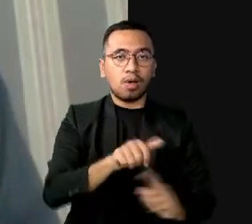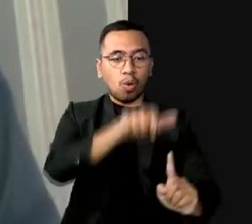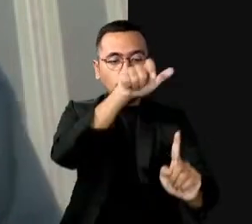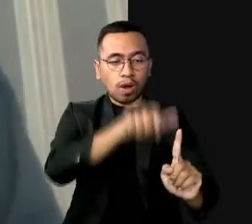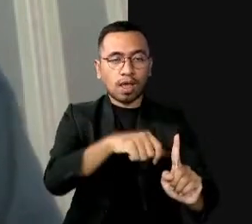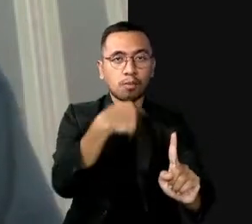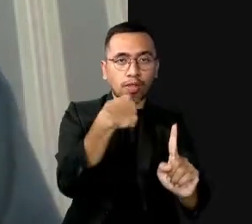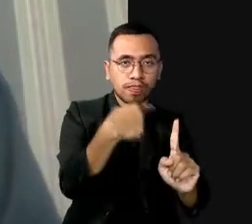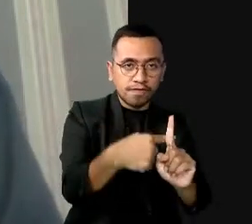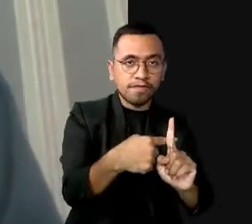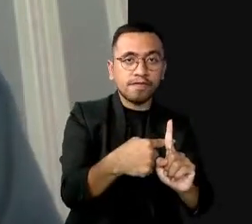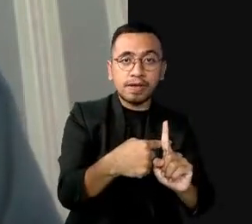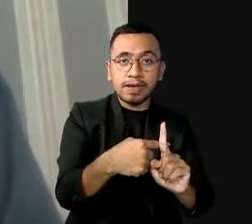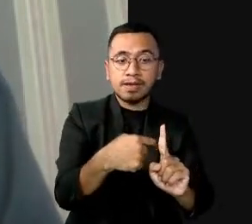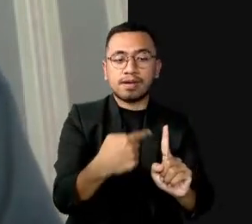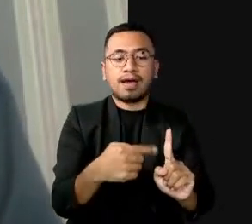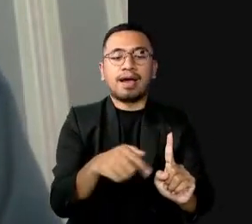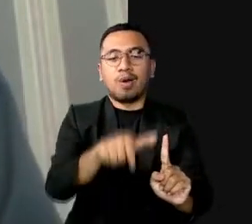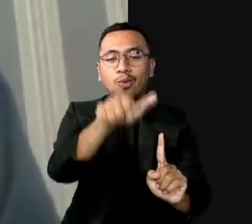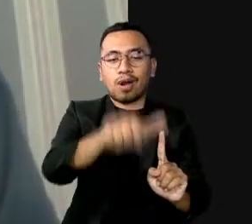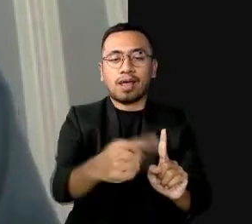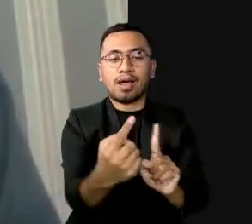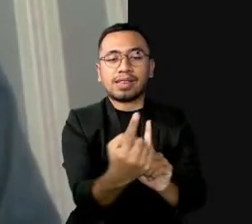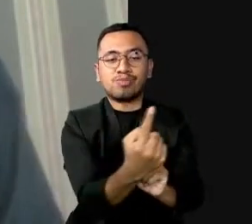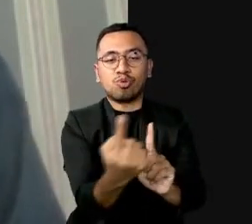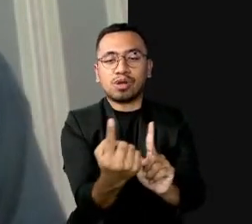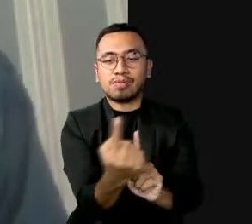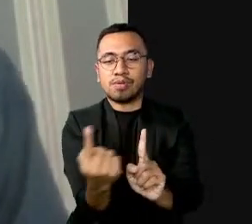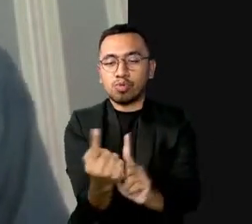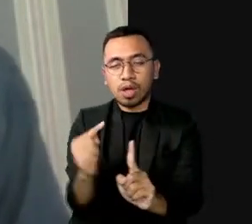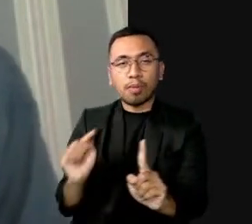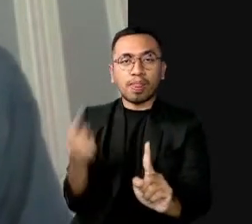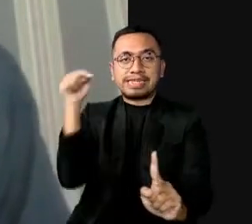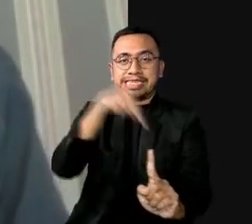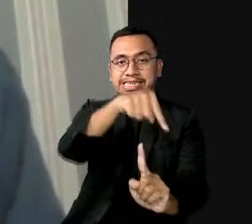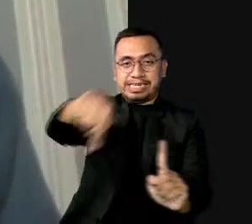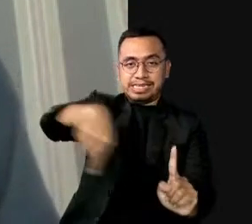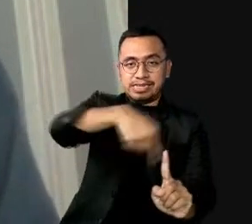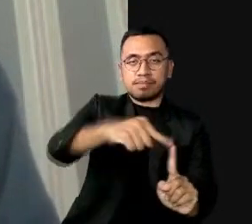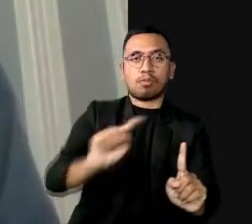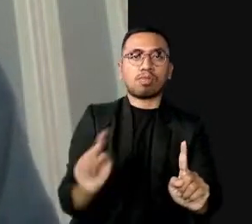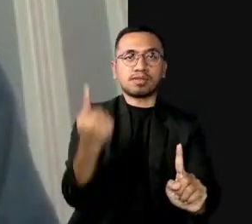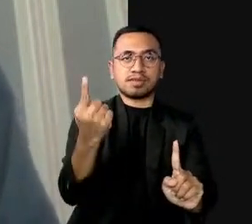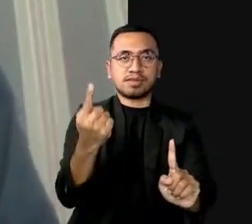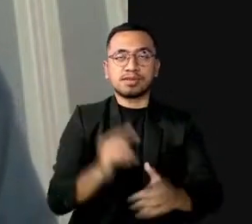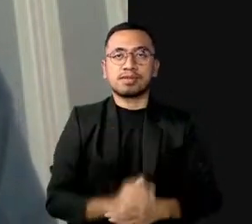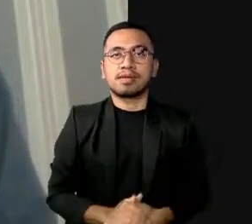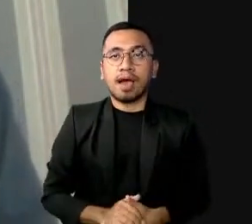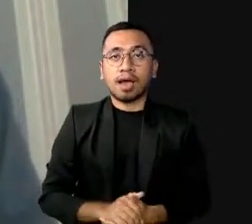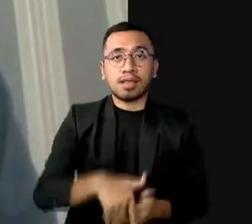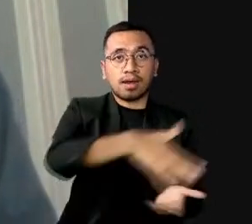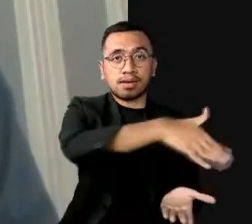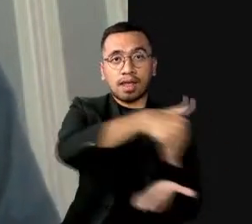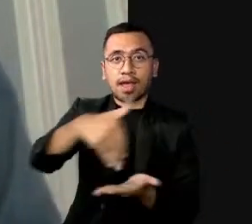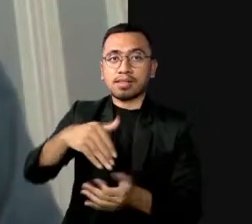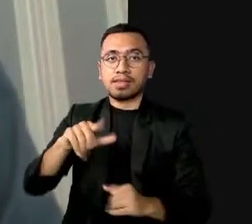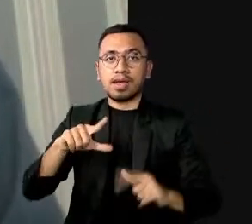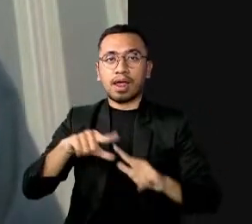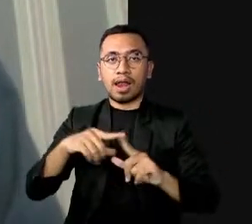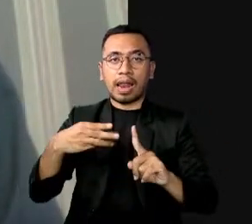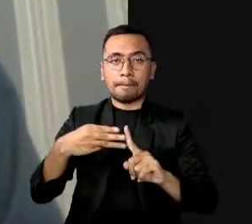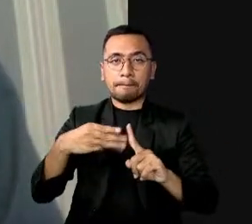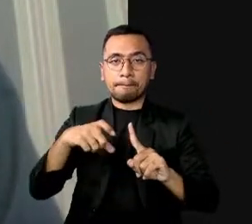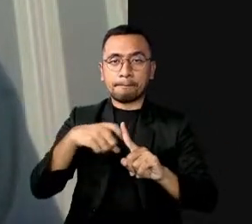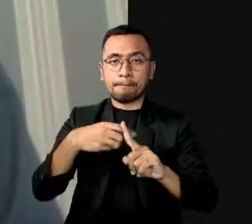kontra itu Prioritas kami karena apa berdasarkan data yang ada di lab kesda Depok bahwa